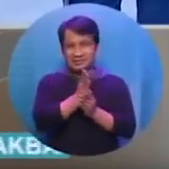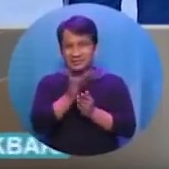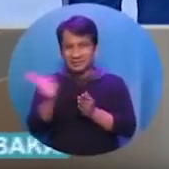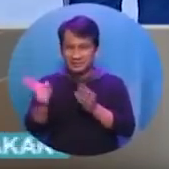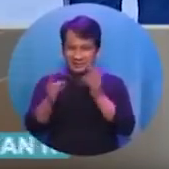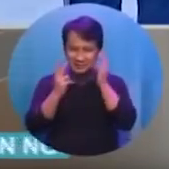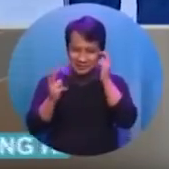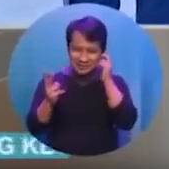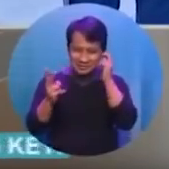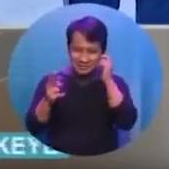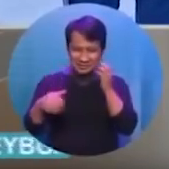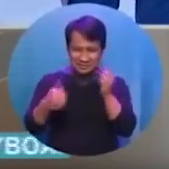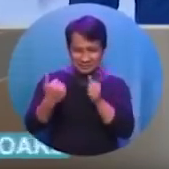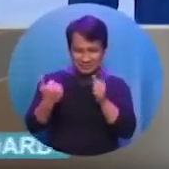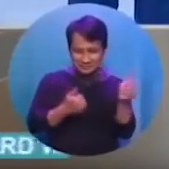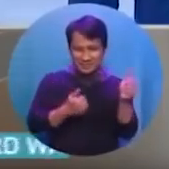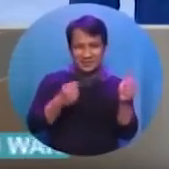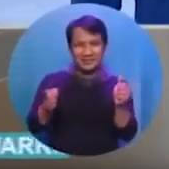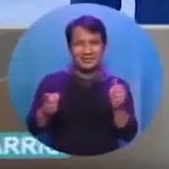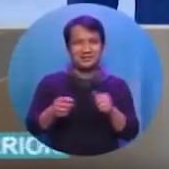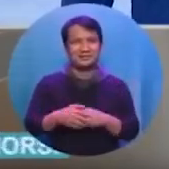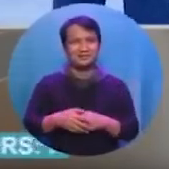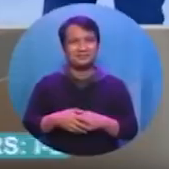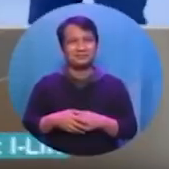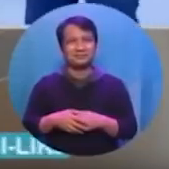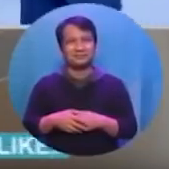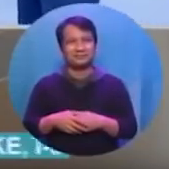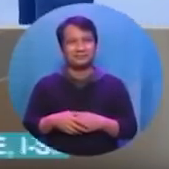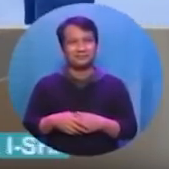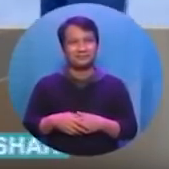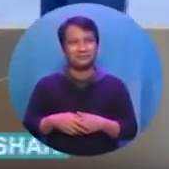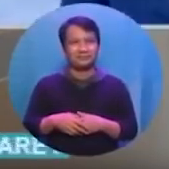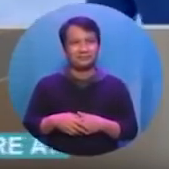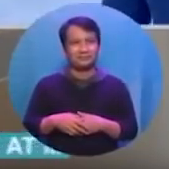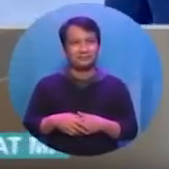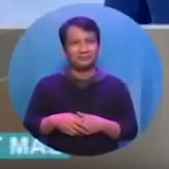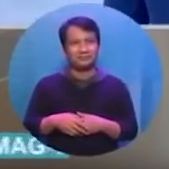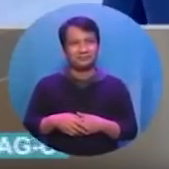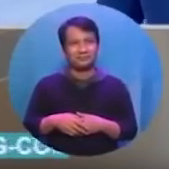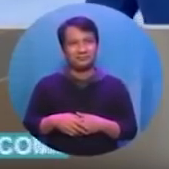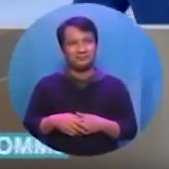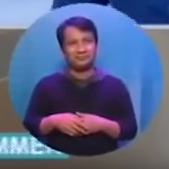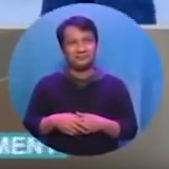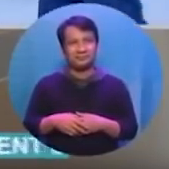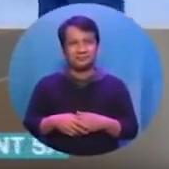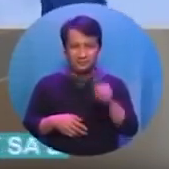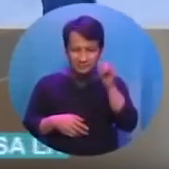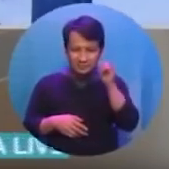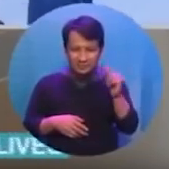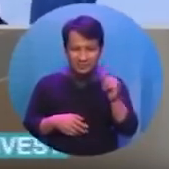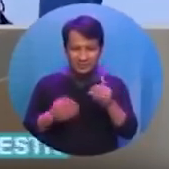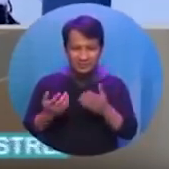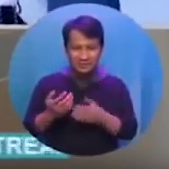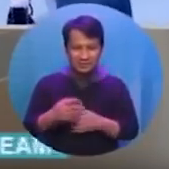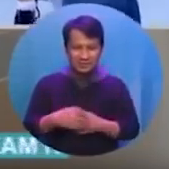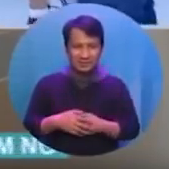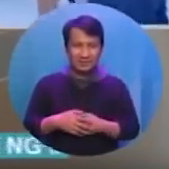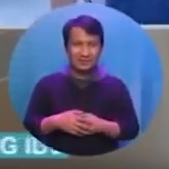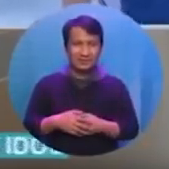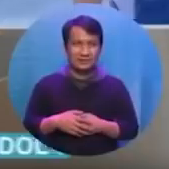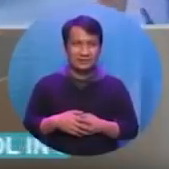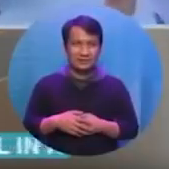mga nagpa-follow sa kanila. Okay. Ikaw naman, Yumi, ilan na?